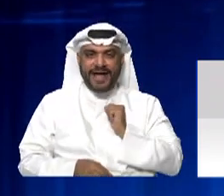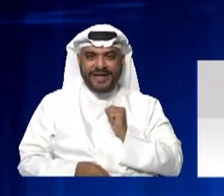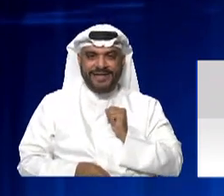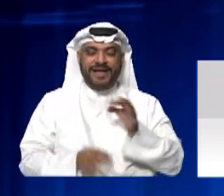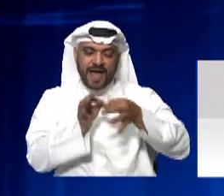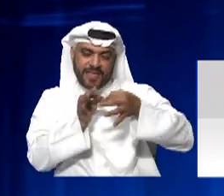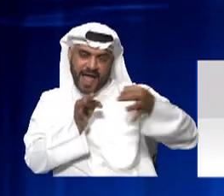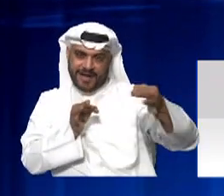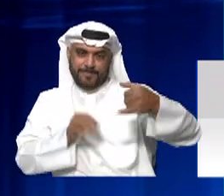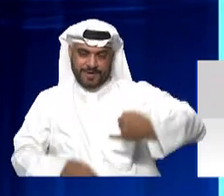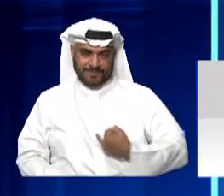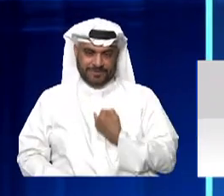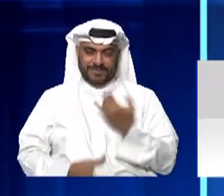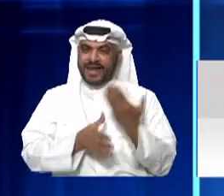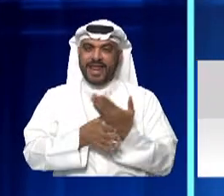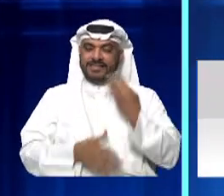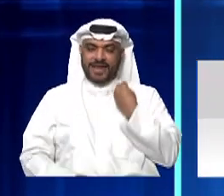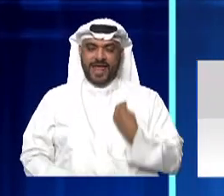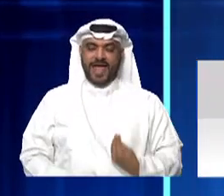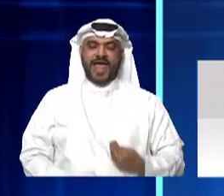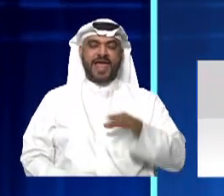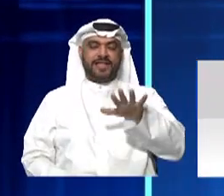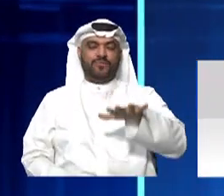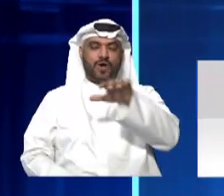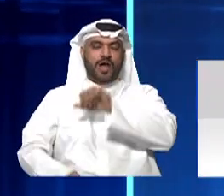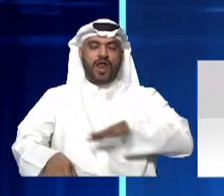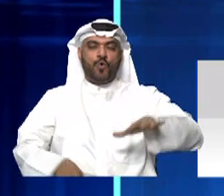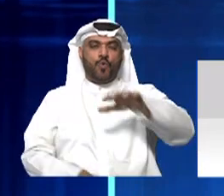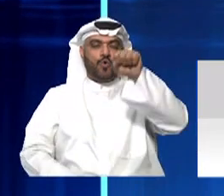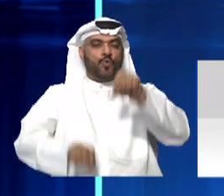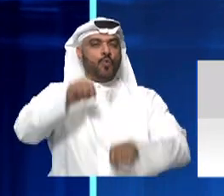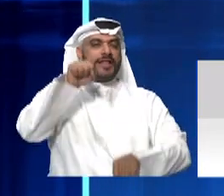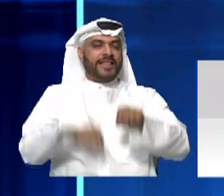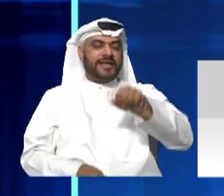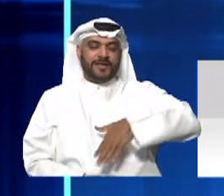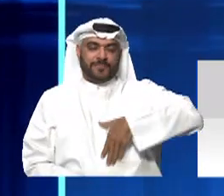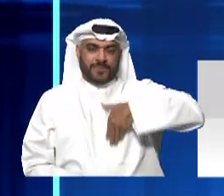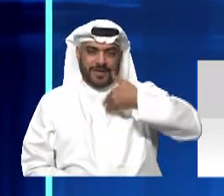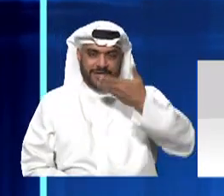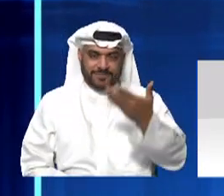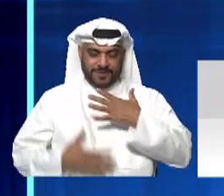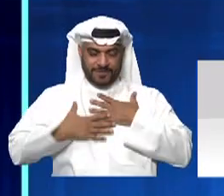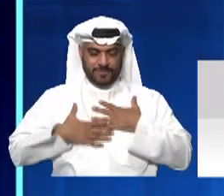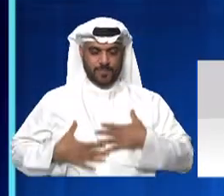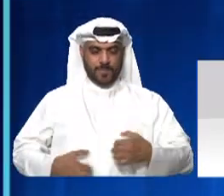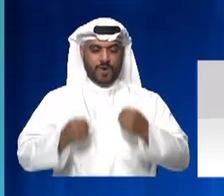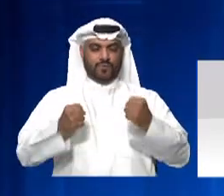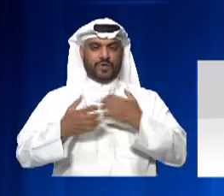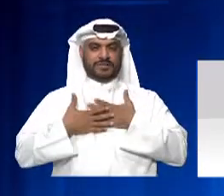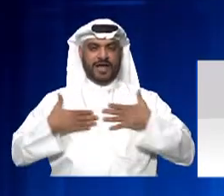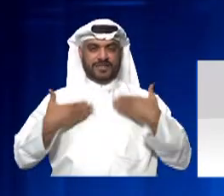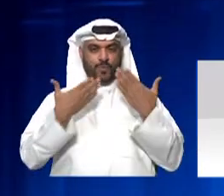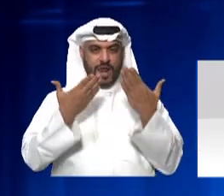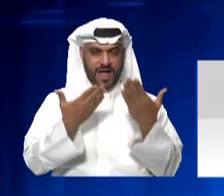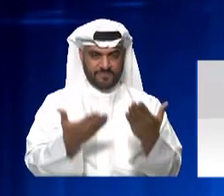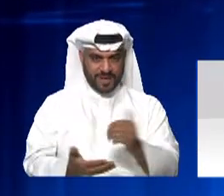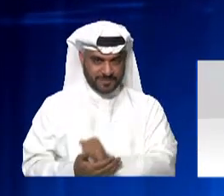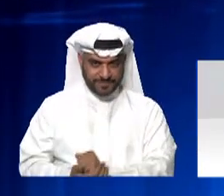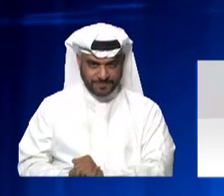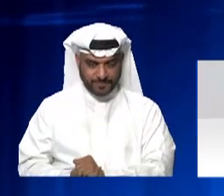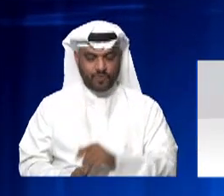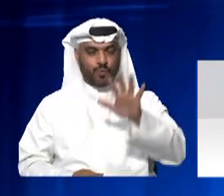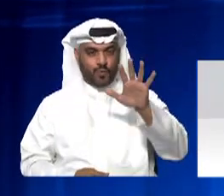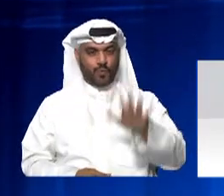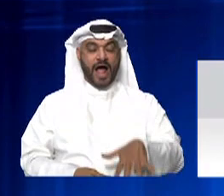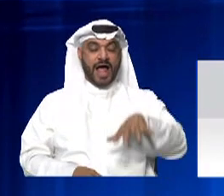بمناسبه العيد الوطني لبلاده متبنيا سموه رعاه الله لفخامته موفوره الصحه والعافيه